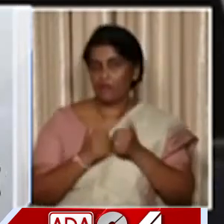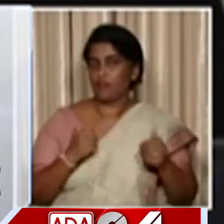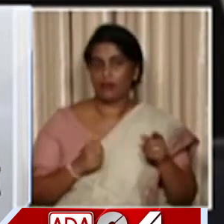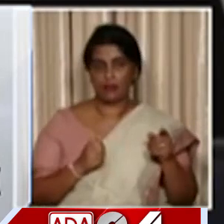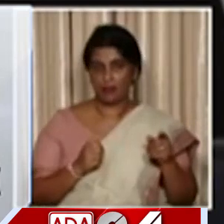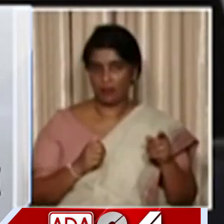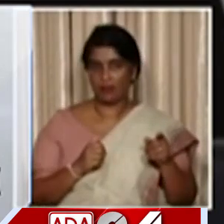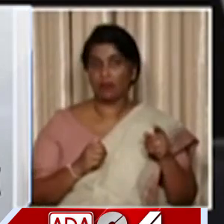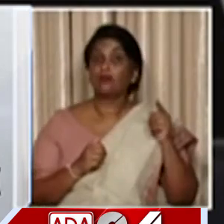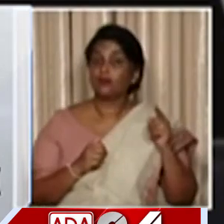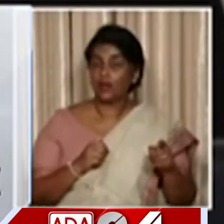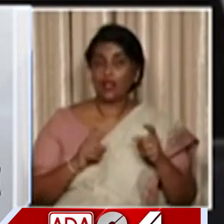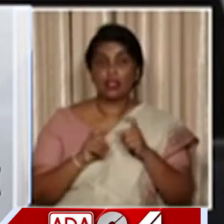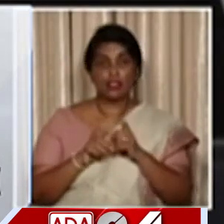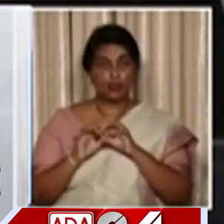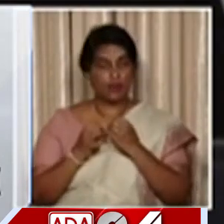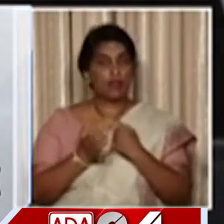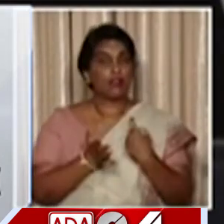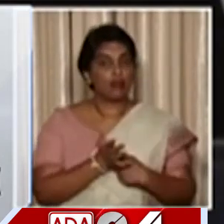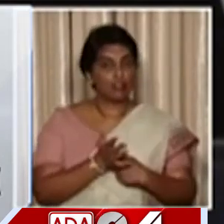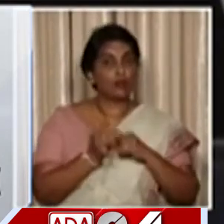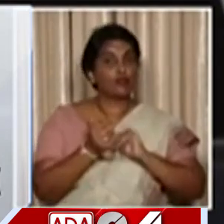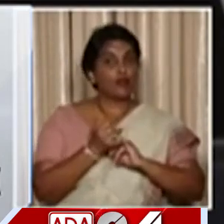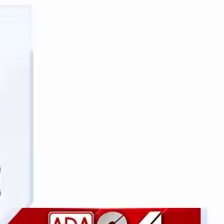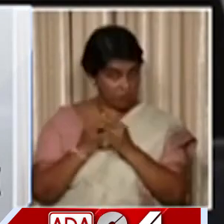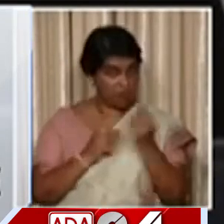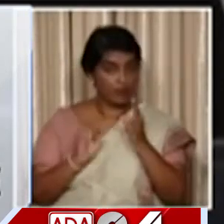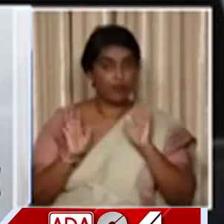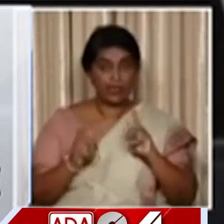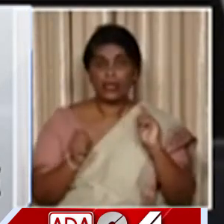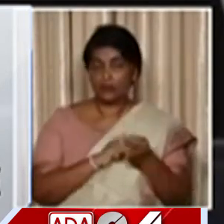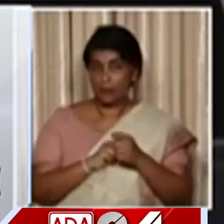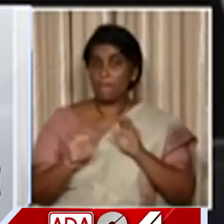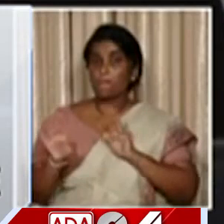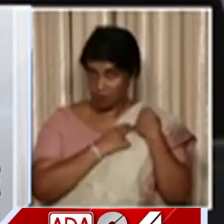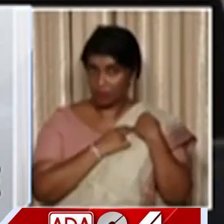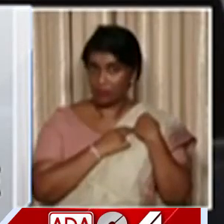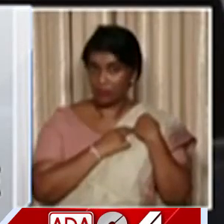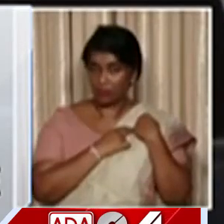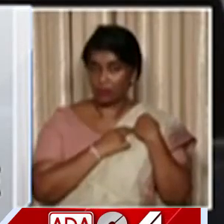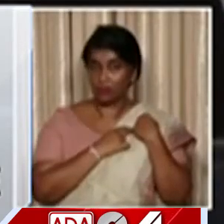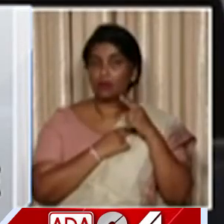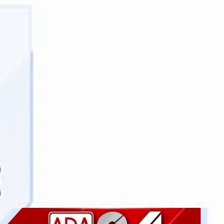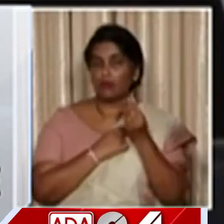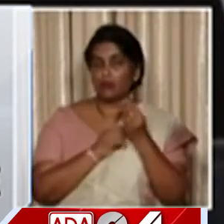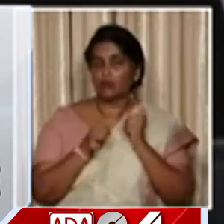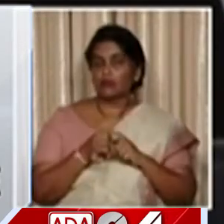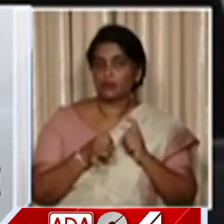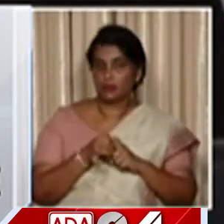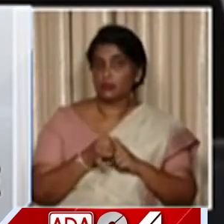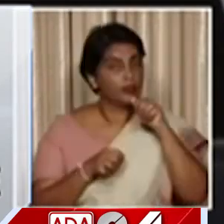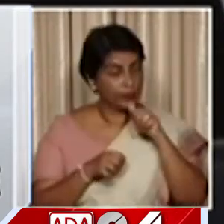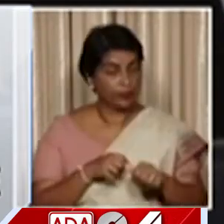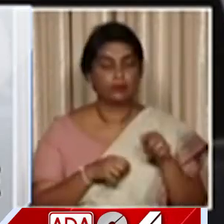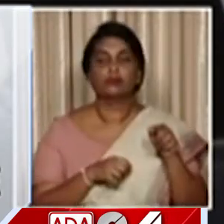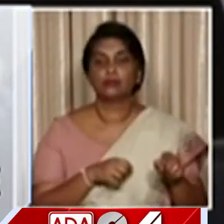පවුල එතකොට මේ ධර්මදාස පවුලයි රණතුංග පවුලයි සුමතිපාල පවුලයි විතරද ක්‍රිකට් පාලනය දරන්න ඕනේ එතන පොඩි ප්‍රශ්නයක් තියෙනවා පොඩි නෙමෙයි ලොකු